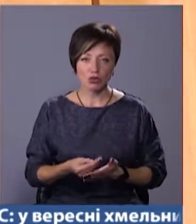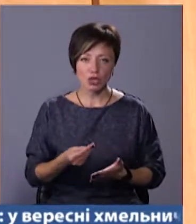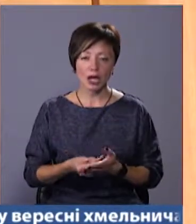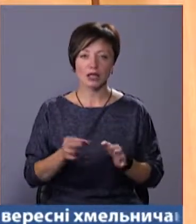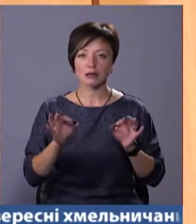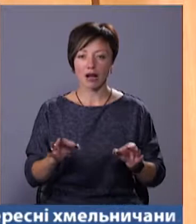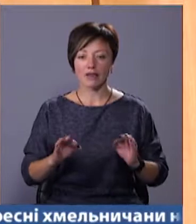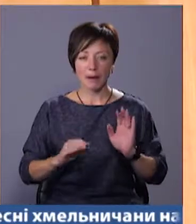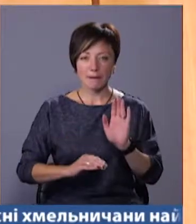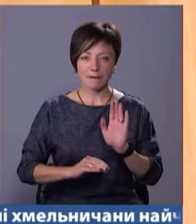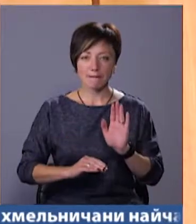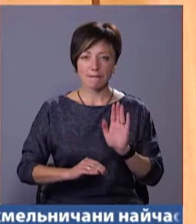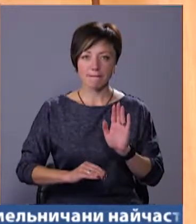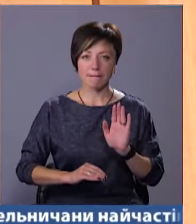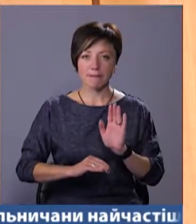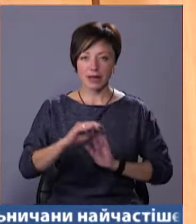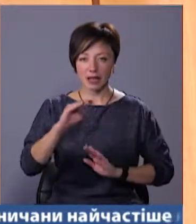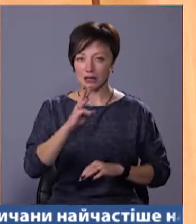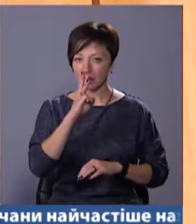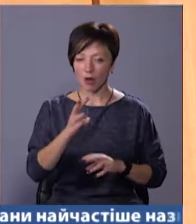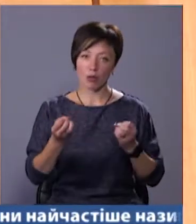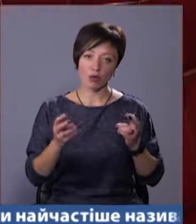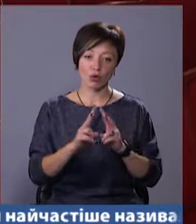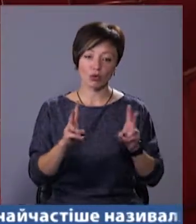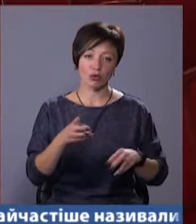насправді піднята заробітна плата, бо хтось просто